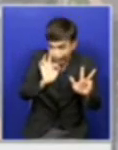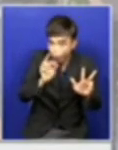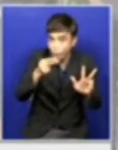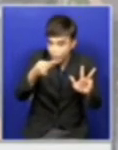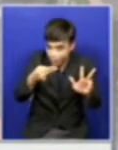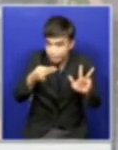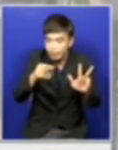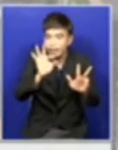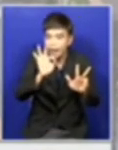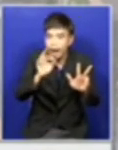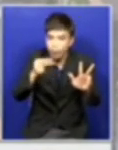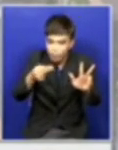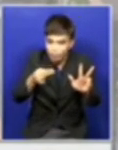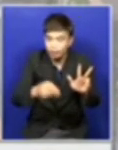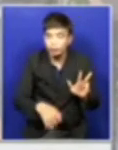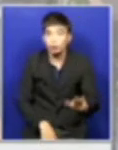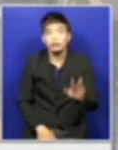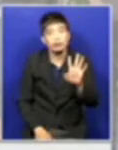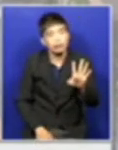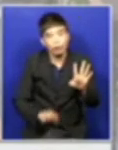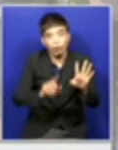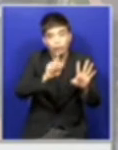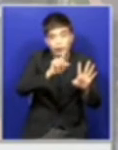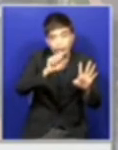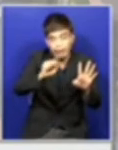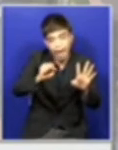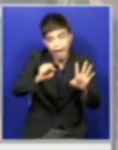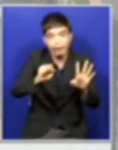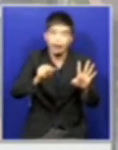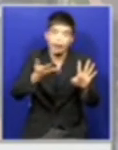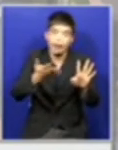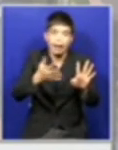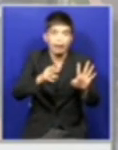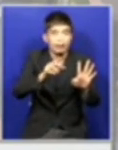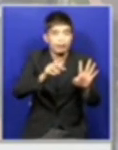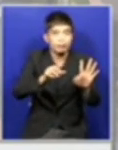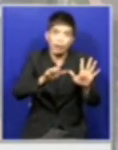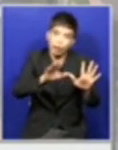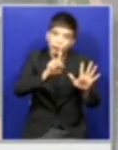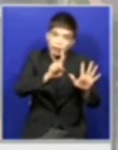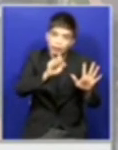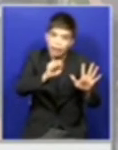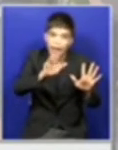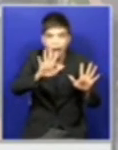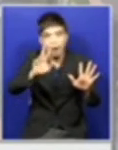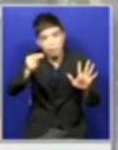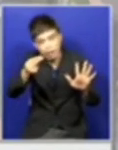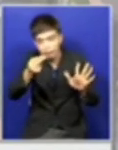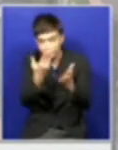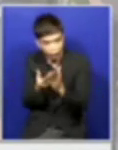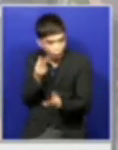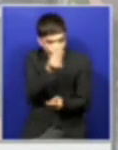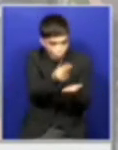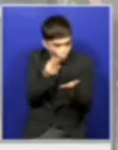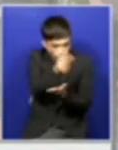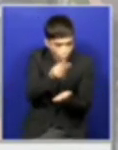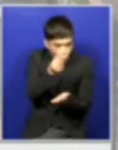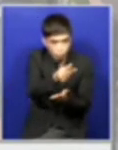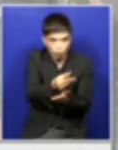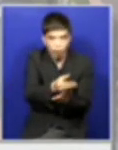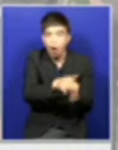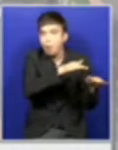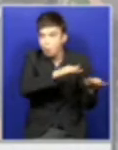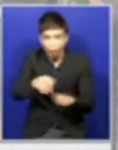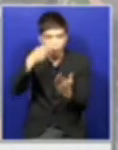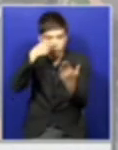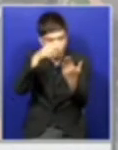ให้ไปเลย 120,000 บาทถ้ามี5คนให้ไปเลย 150,000 บาทให้พร้อมกันครับให้พร้อมกันทั้งประเท